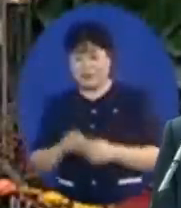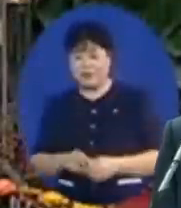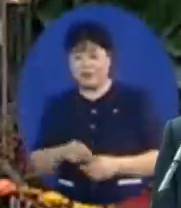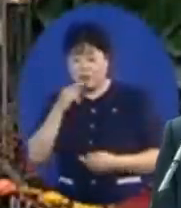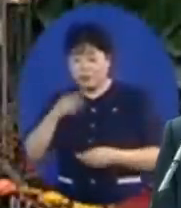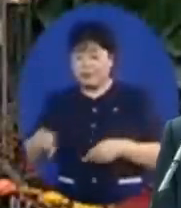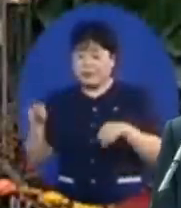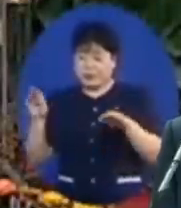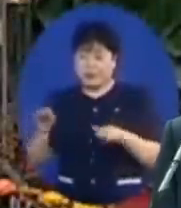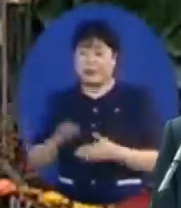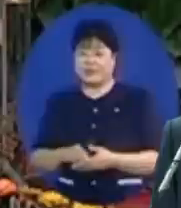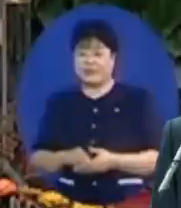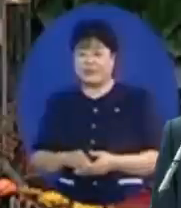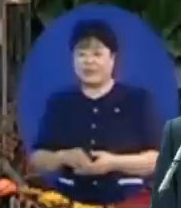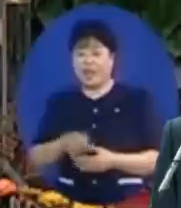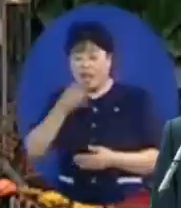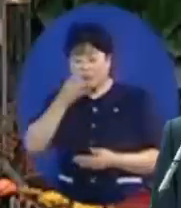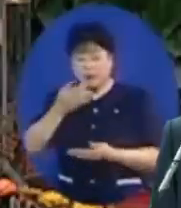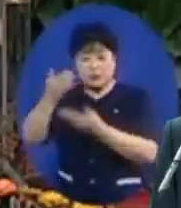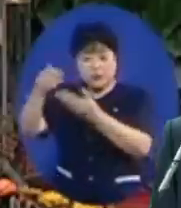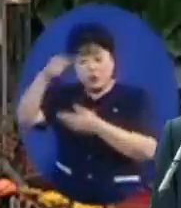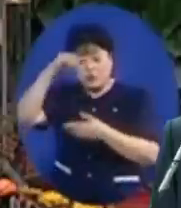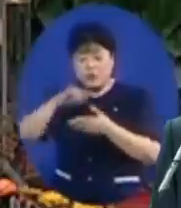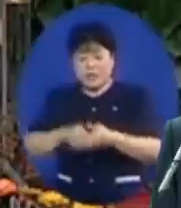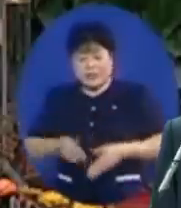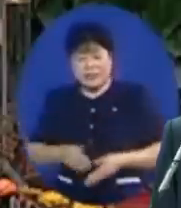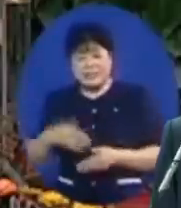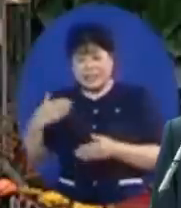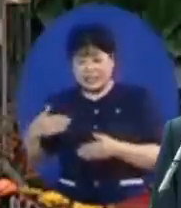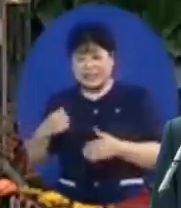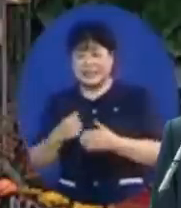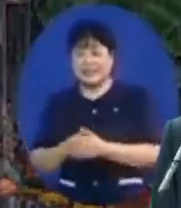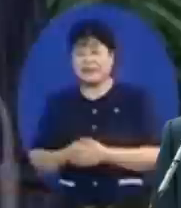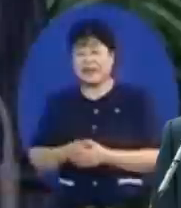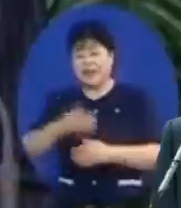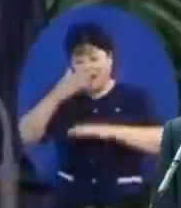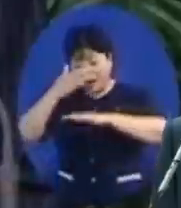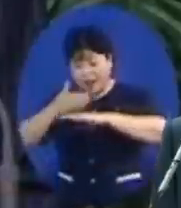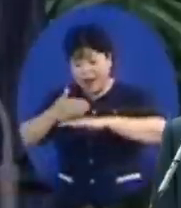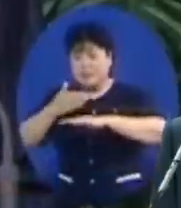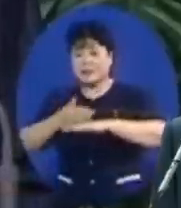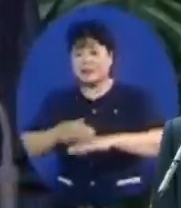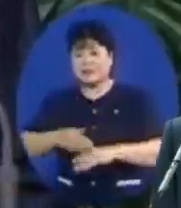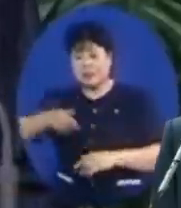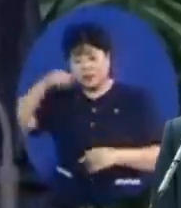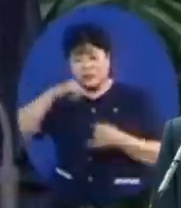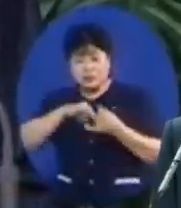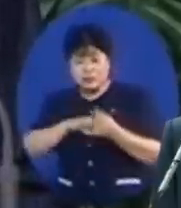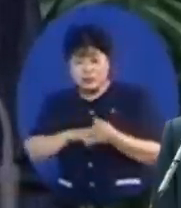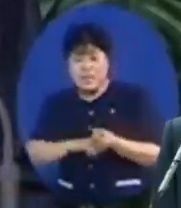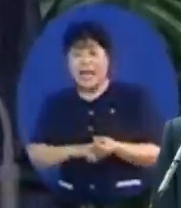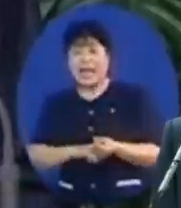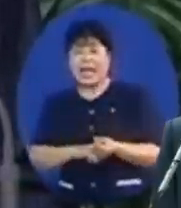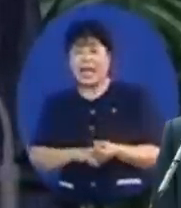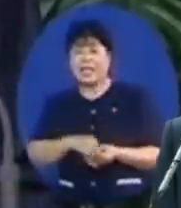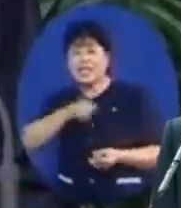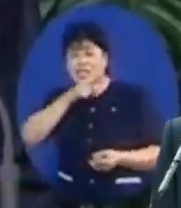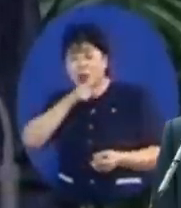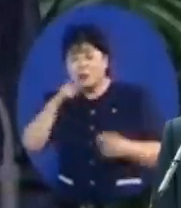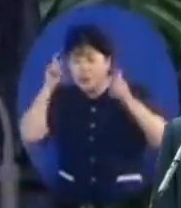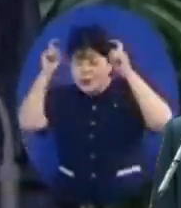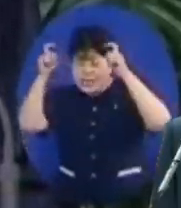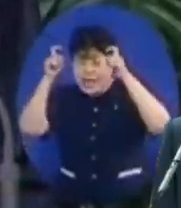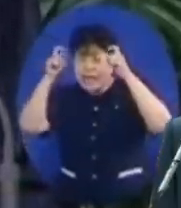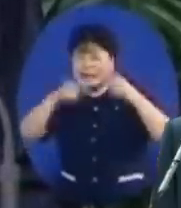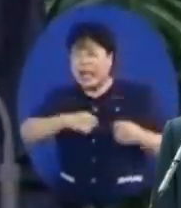비둘기 공물로 드렸는데 구약시대 안 태어나기가 참 다행입니다. 구약시대 태어났으면 우리 주일날 교회할 때 전부 염소, 양 다 목